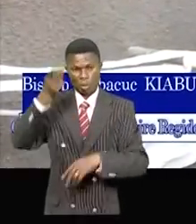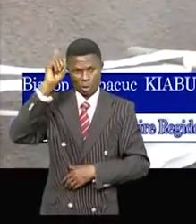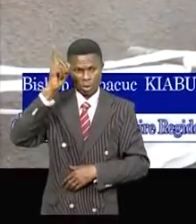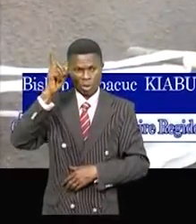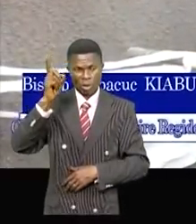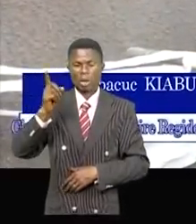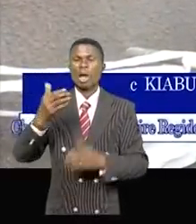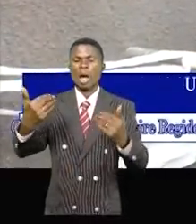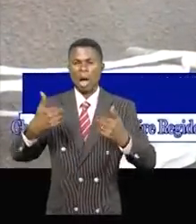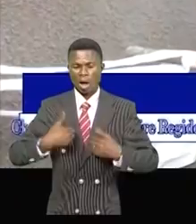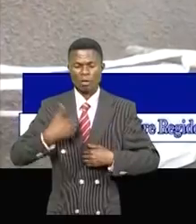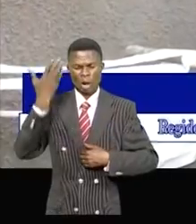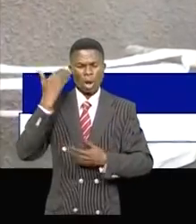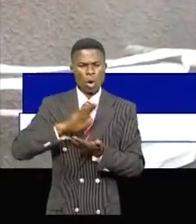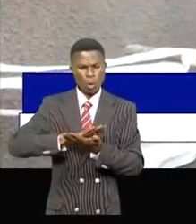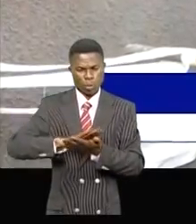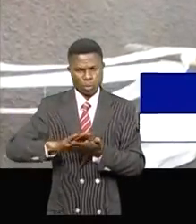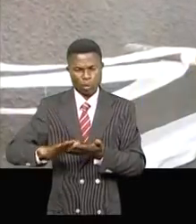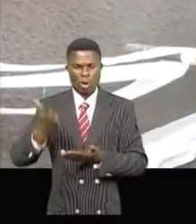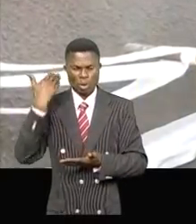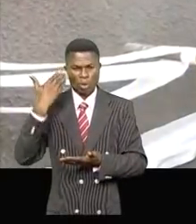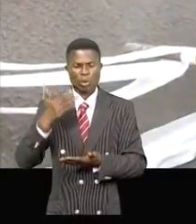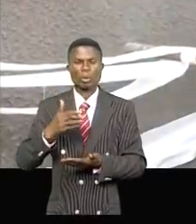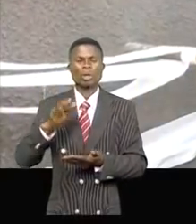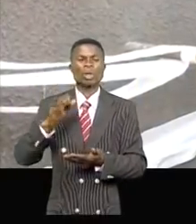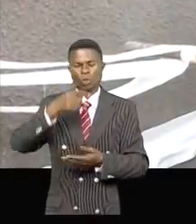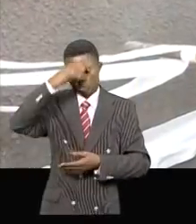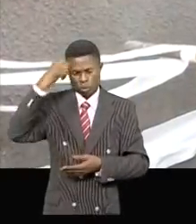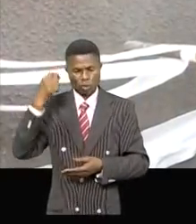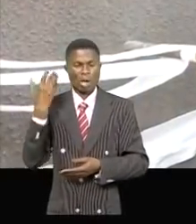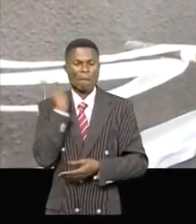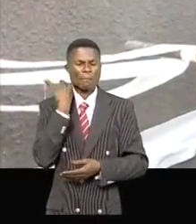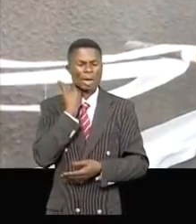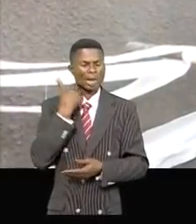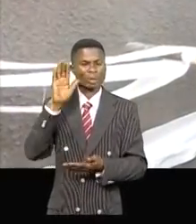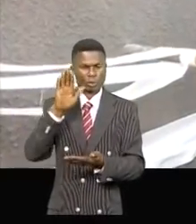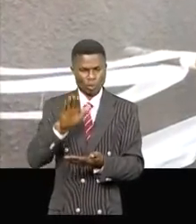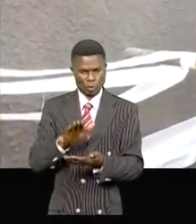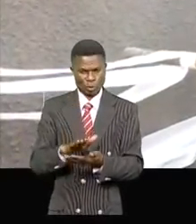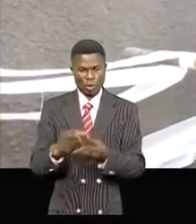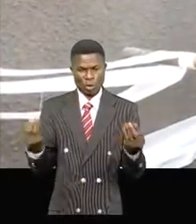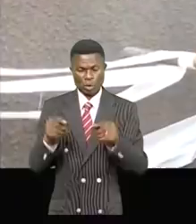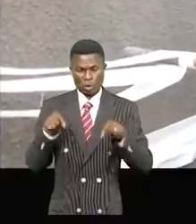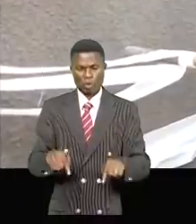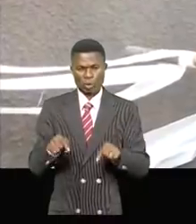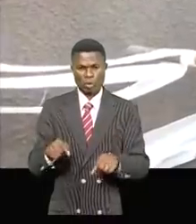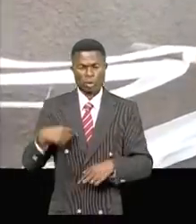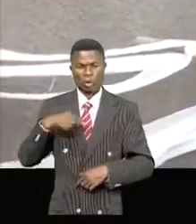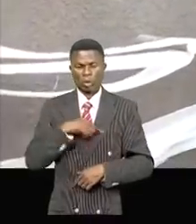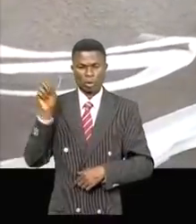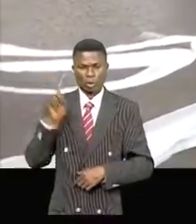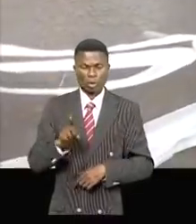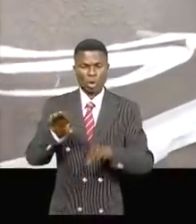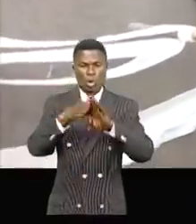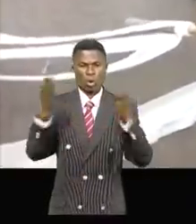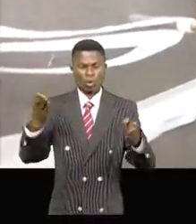puissent accéder à l'eau potable pour diminuer sensiblement des maladies d'origine hydrique. Voilà pourquoi aujourd'hui, nous venons